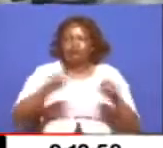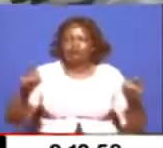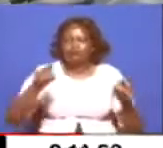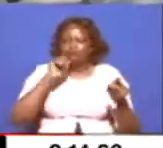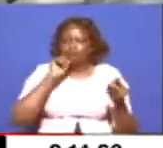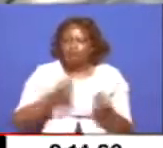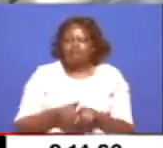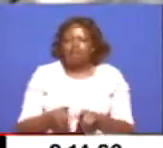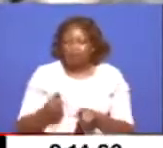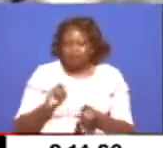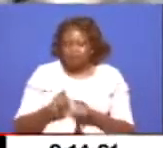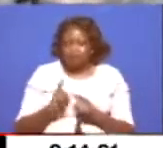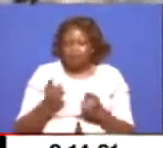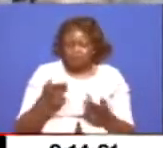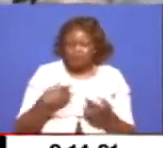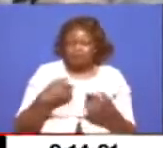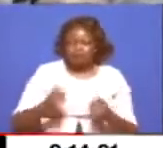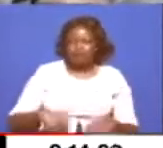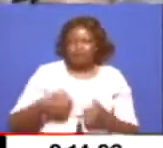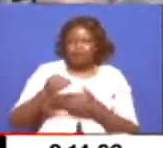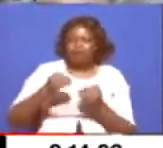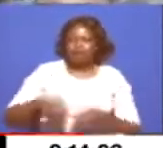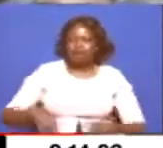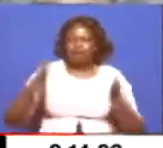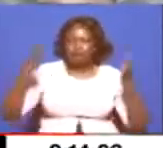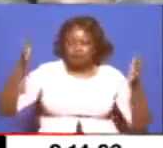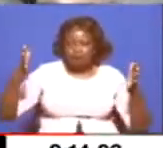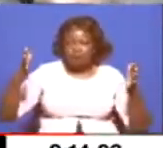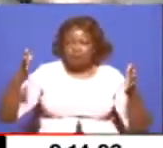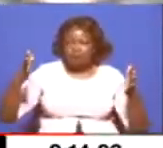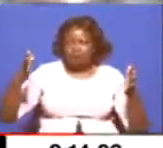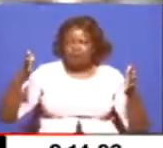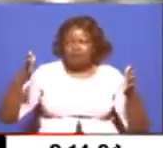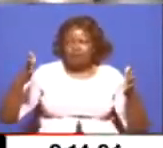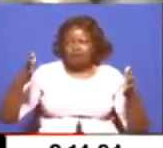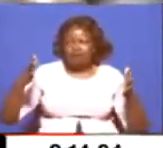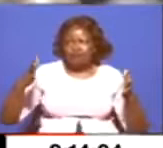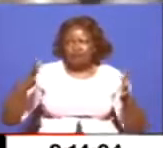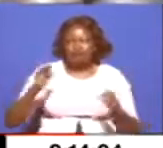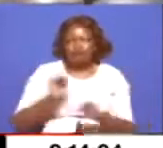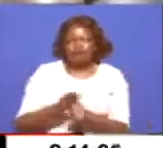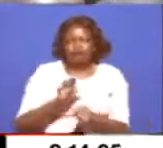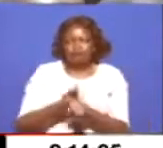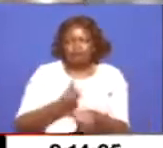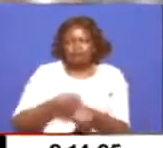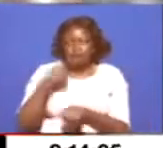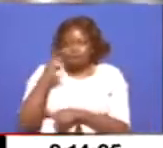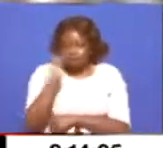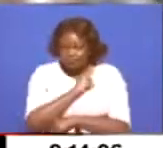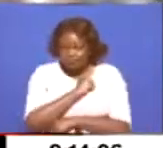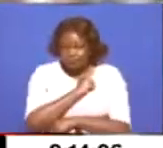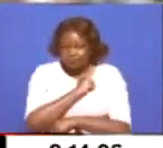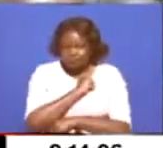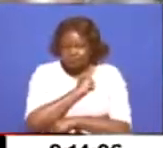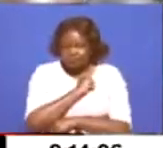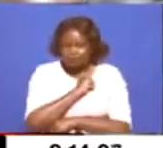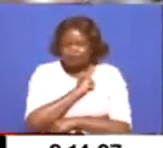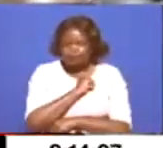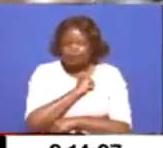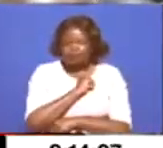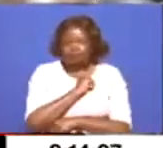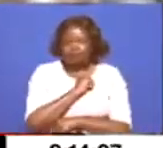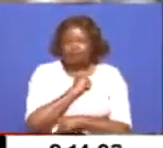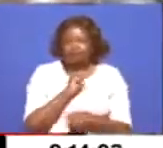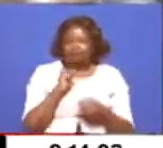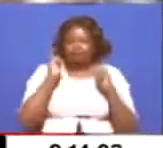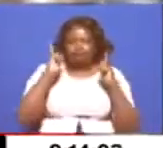Lumakanda mnakaa hapa karibu na hii barabara kubwa. Mara mingi mmeona matrela inarundikana